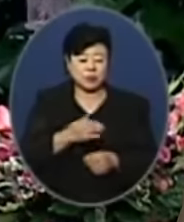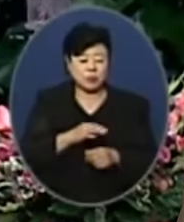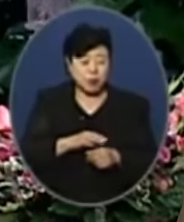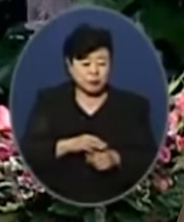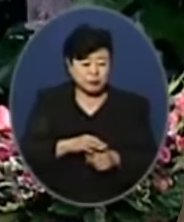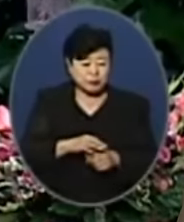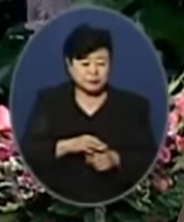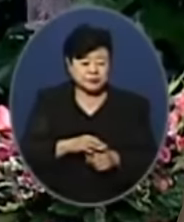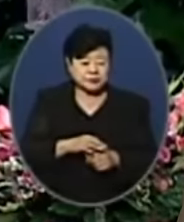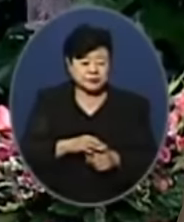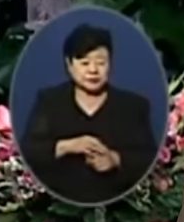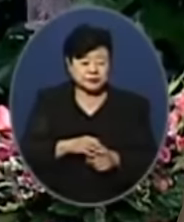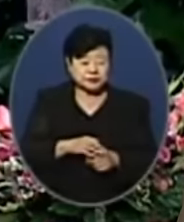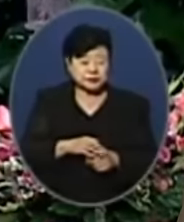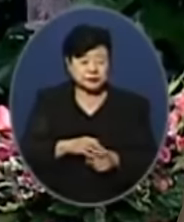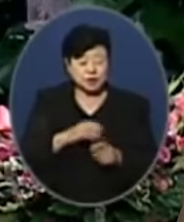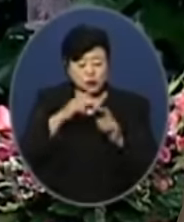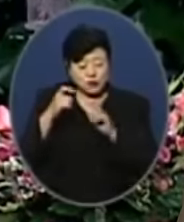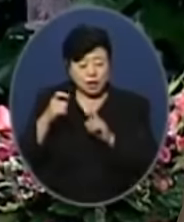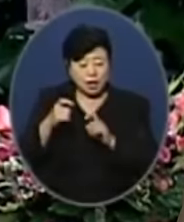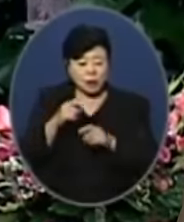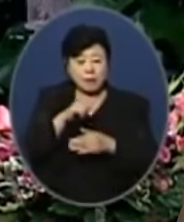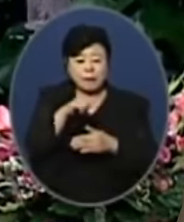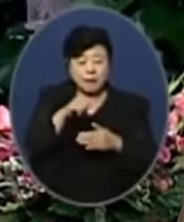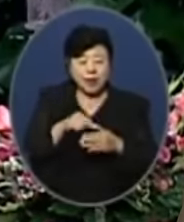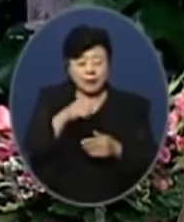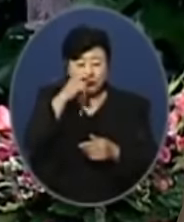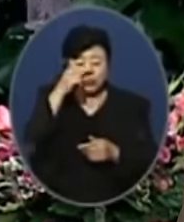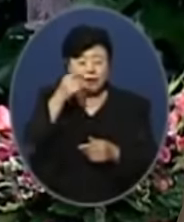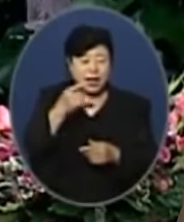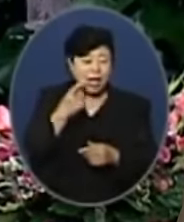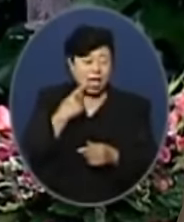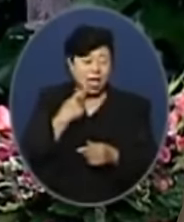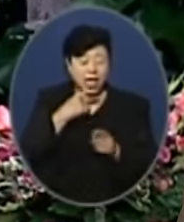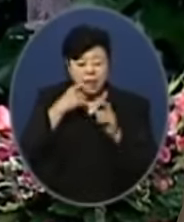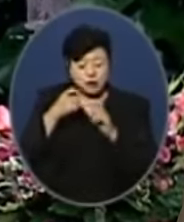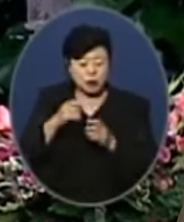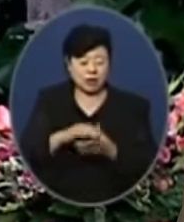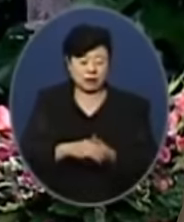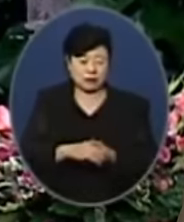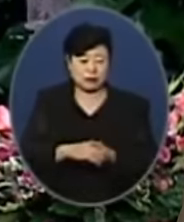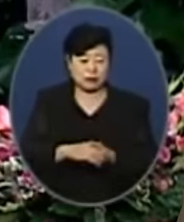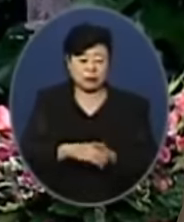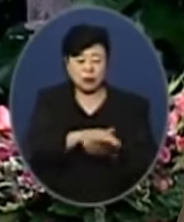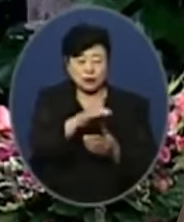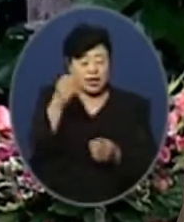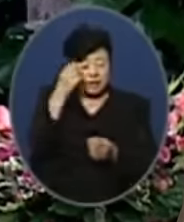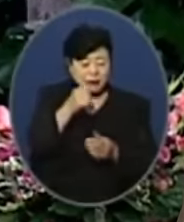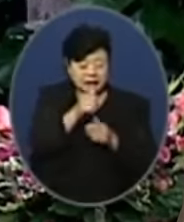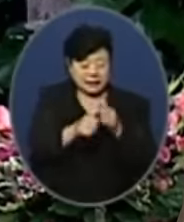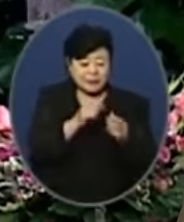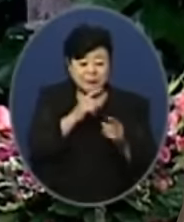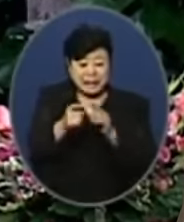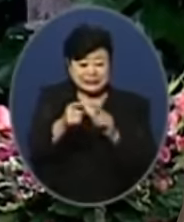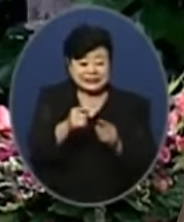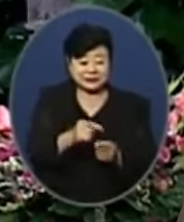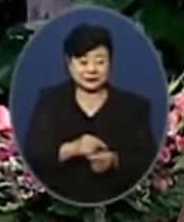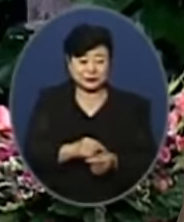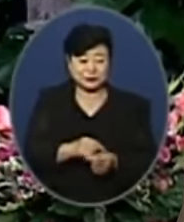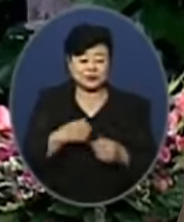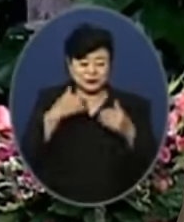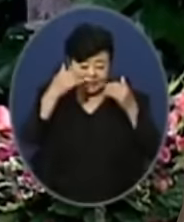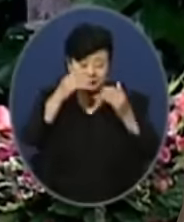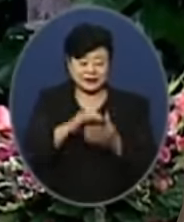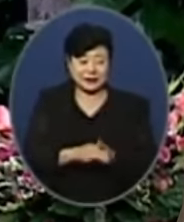육체를 꿉니다. 마음에는 교만과 탐욕으로 유혹하는데, 우리의 영은 하나님의 말씀으로 성장하는